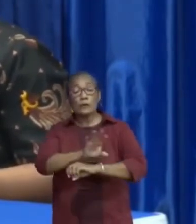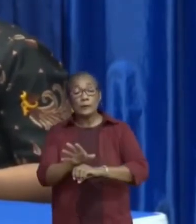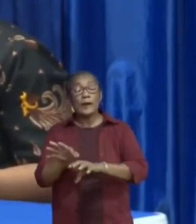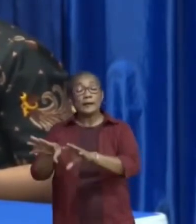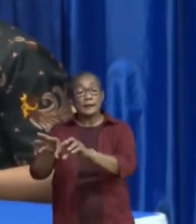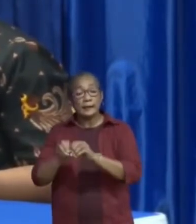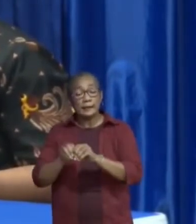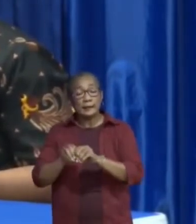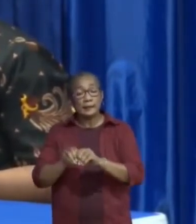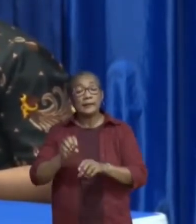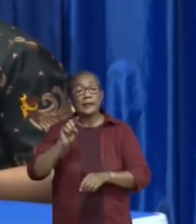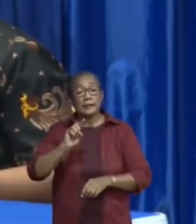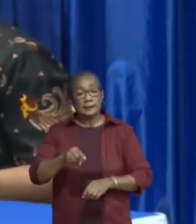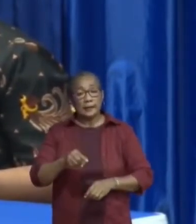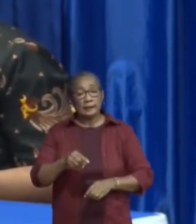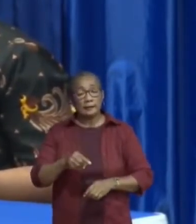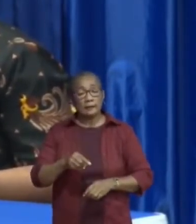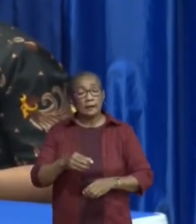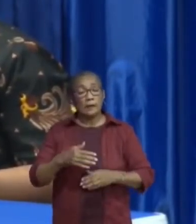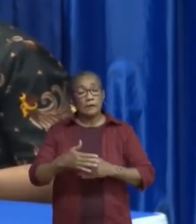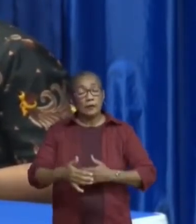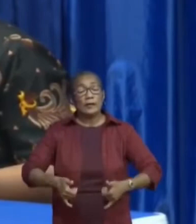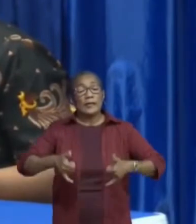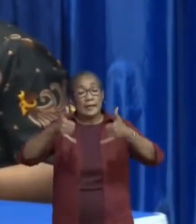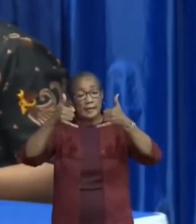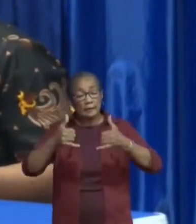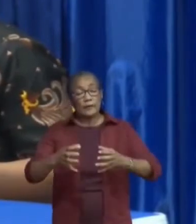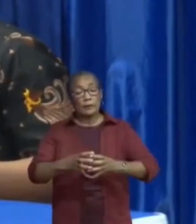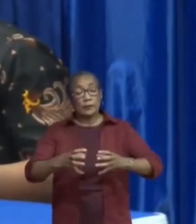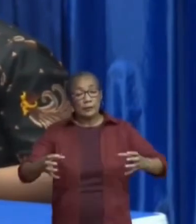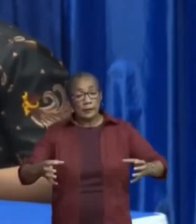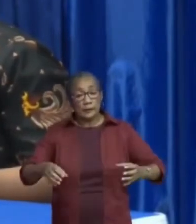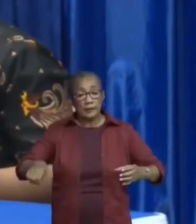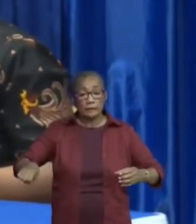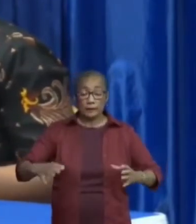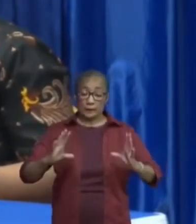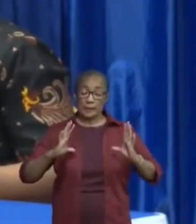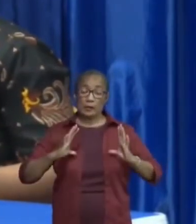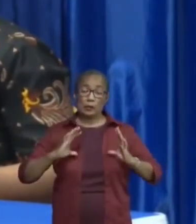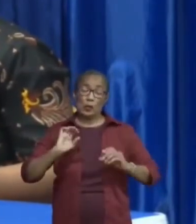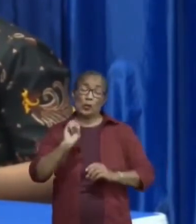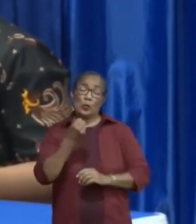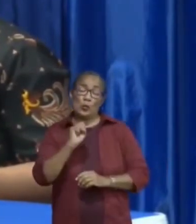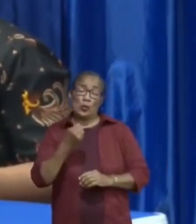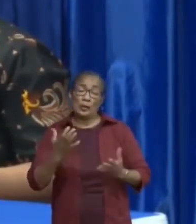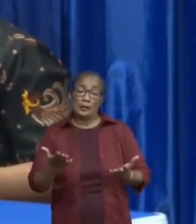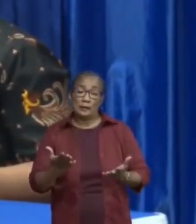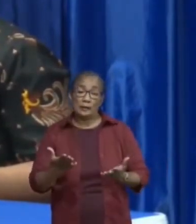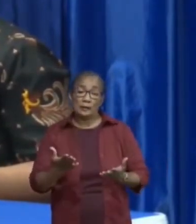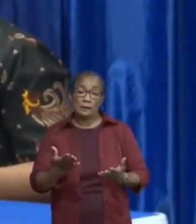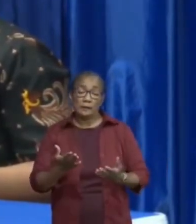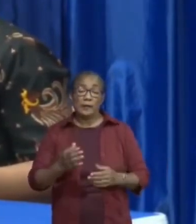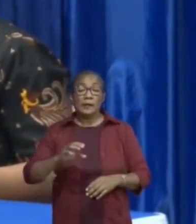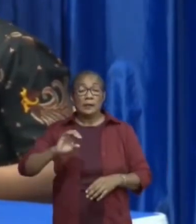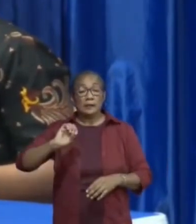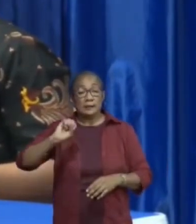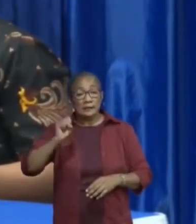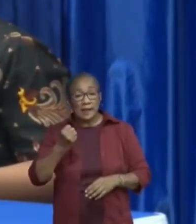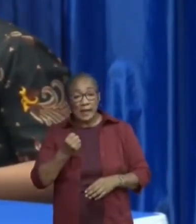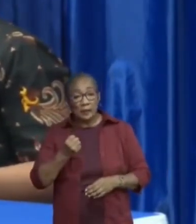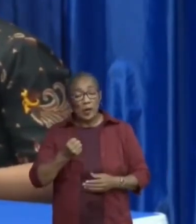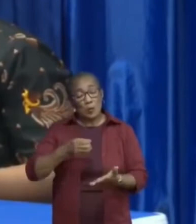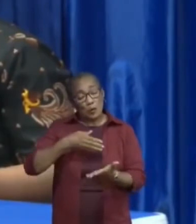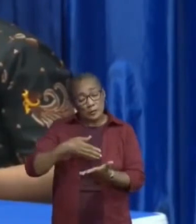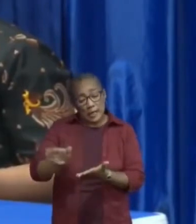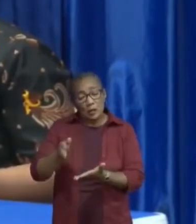COVID-maatregelen het voor vele bedrijven, werkgevers heel moeilijk is. En waardoor dan zo'n ontslagaanvraag